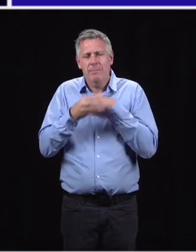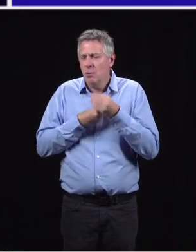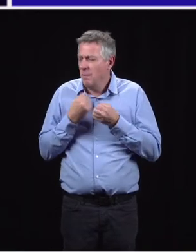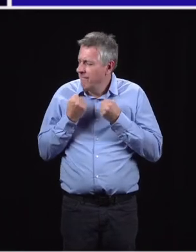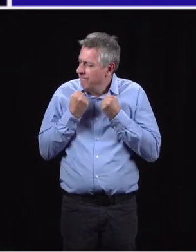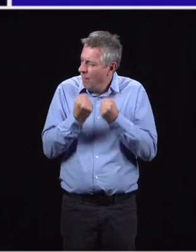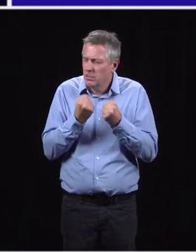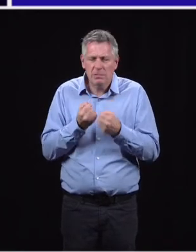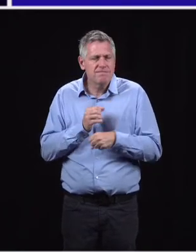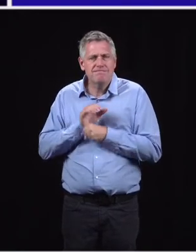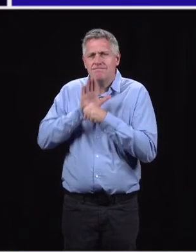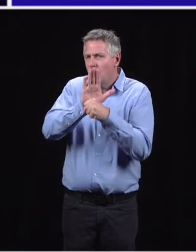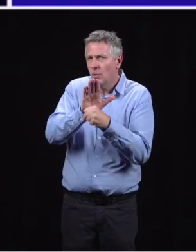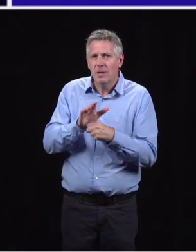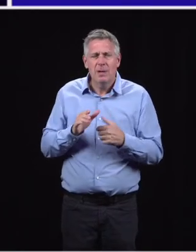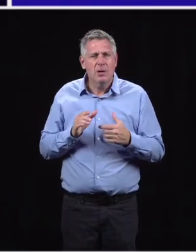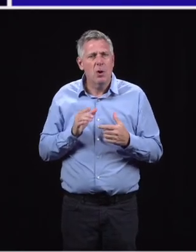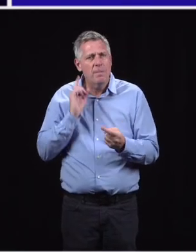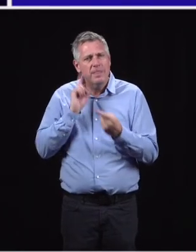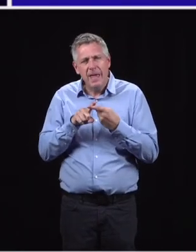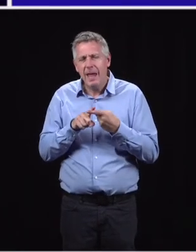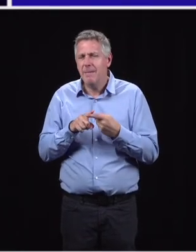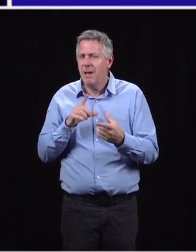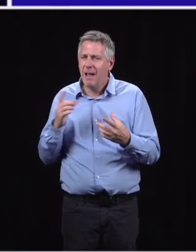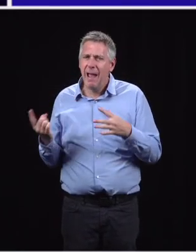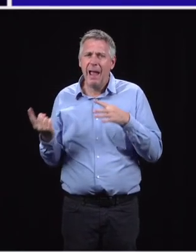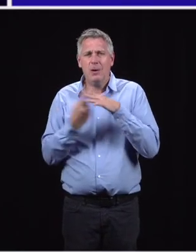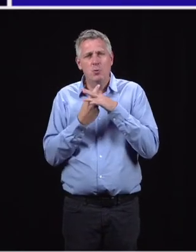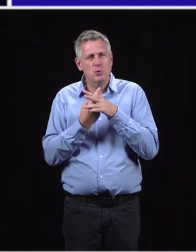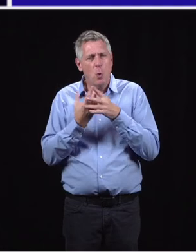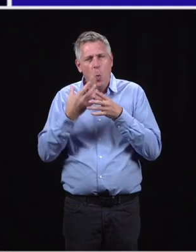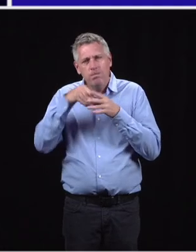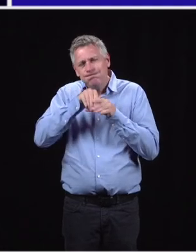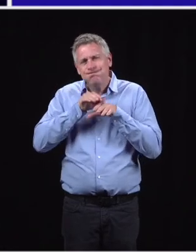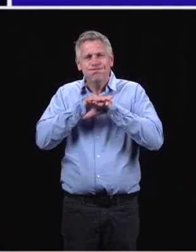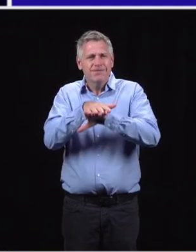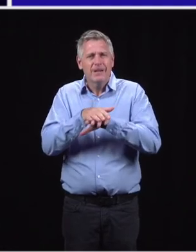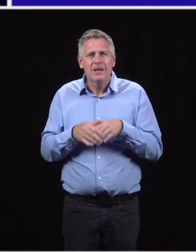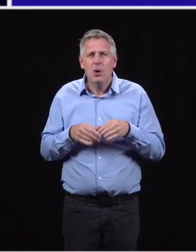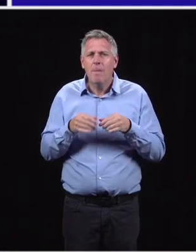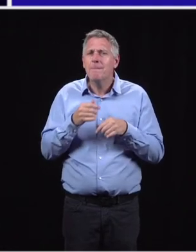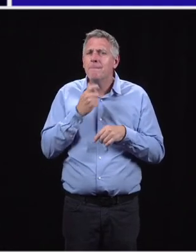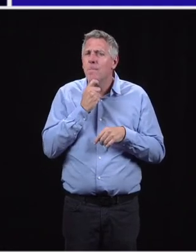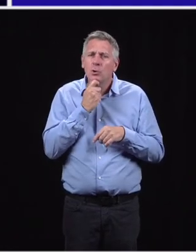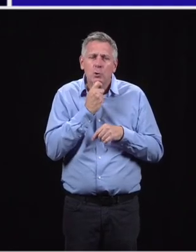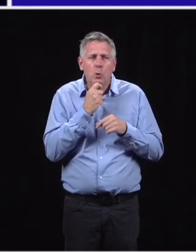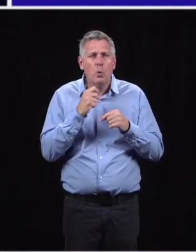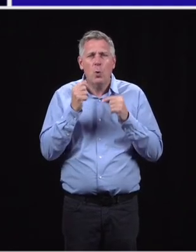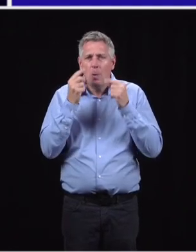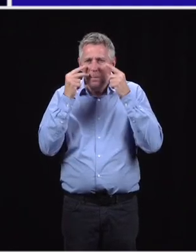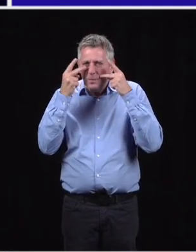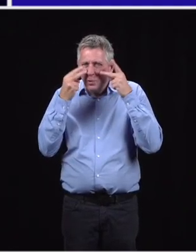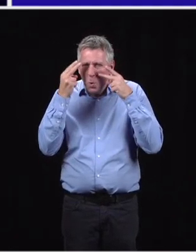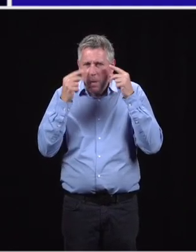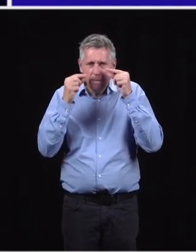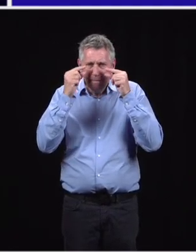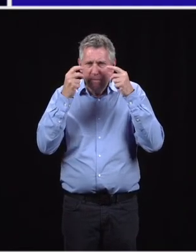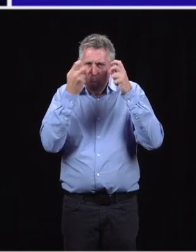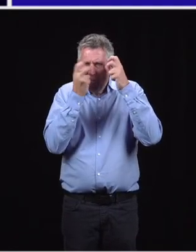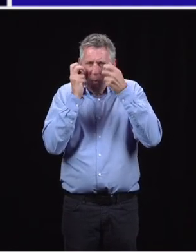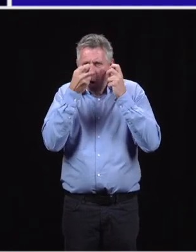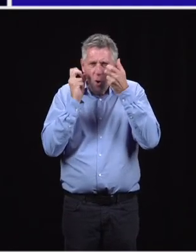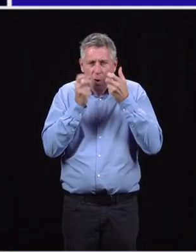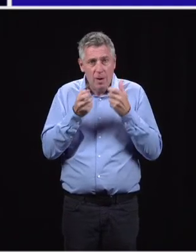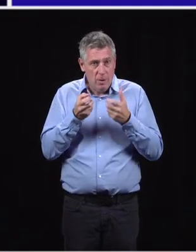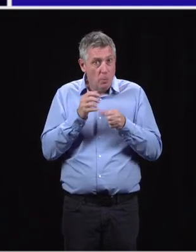faire du jeu un moyen d'inclusion le menton le mouvement des yeux par exemple peuvent suffire aujourd'hui pour